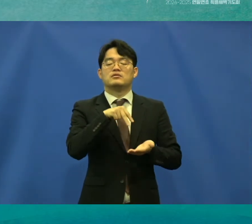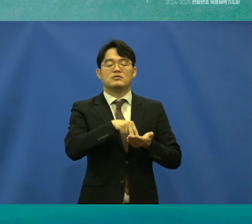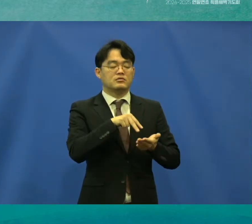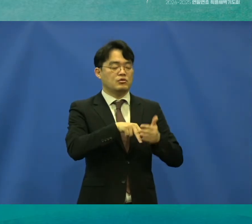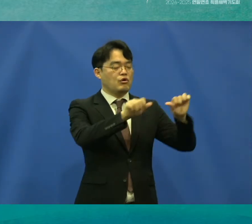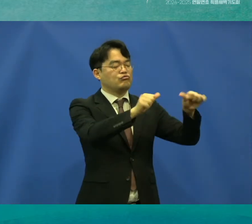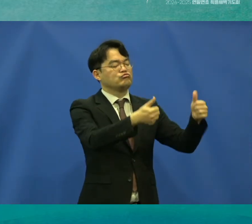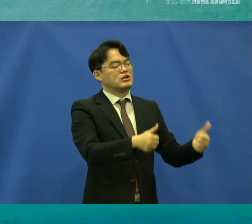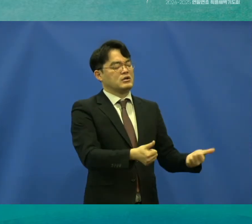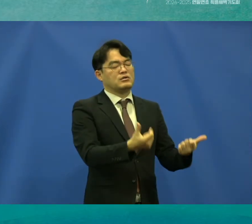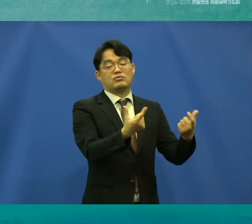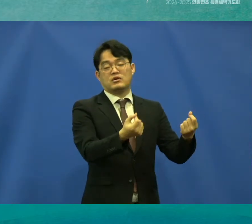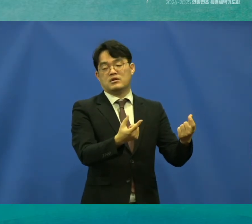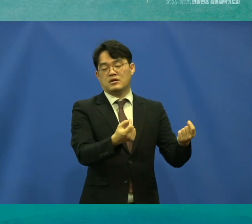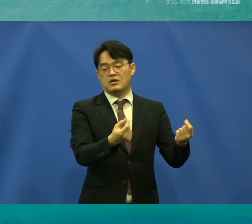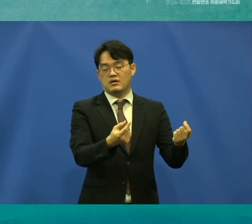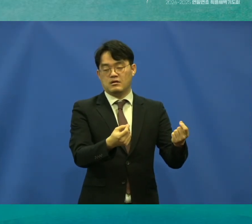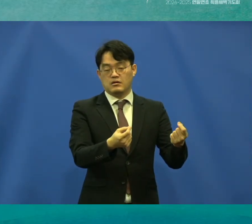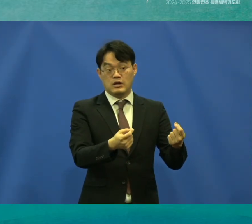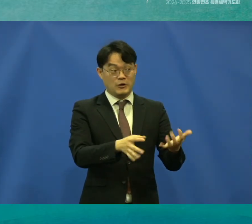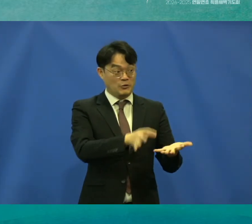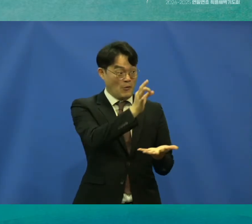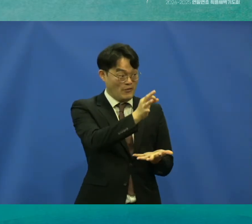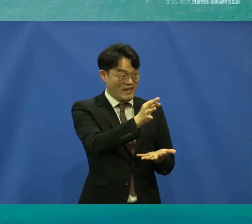부들부들 떨고 있는 거, 그게 우상이에요.